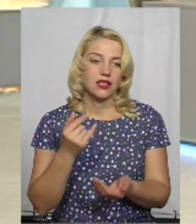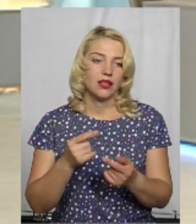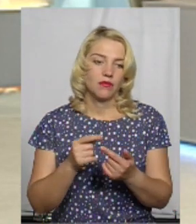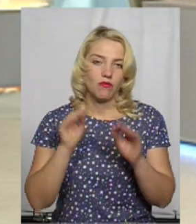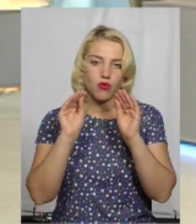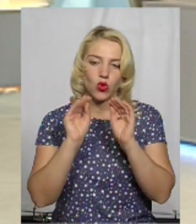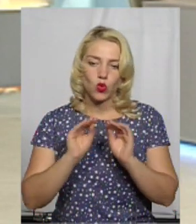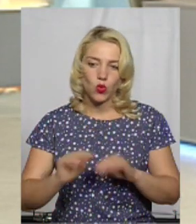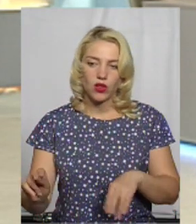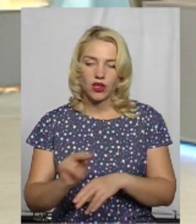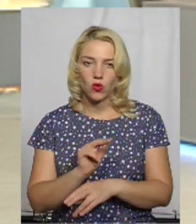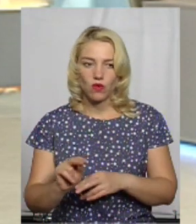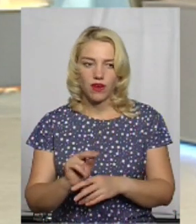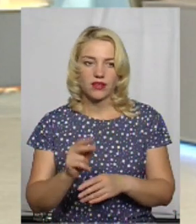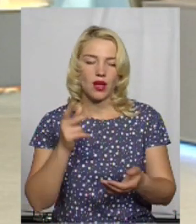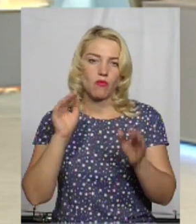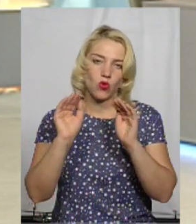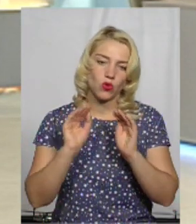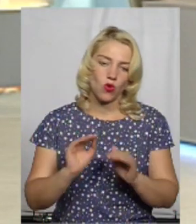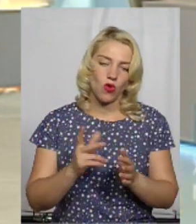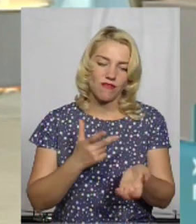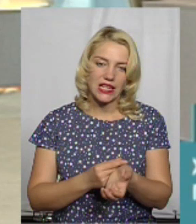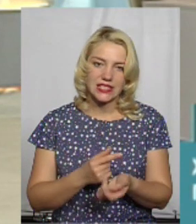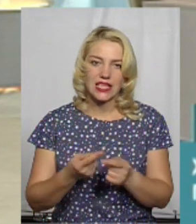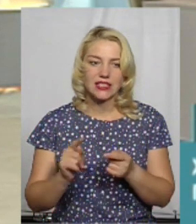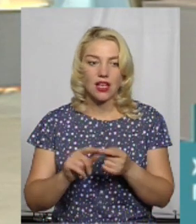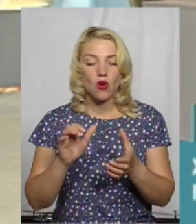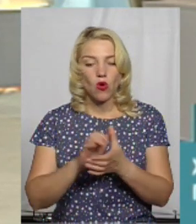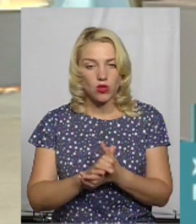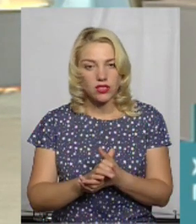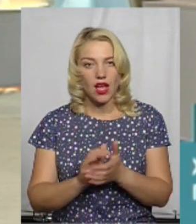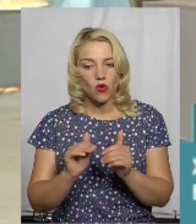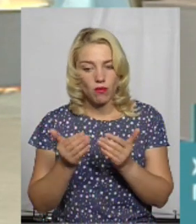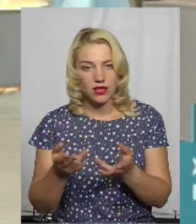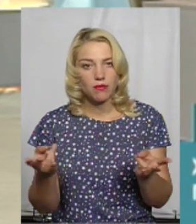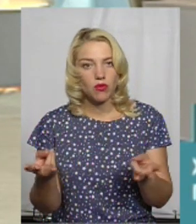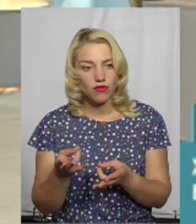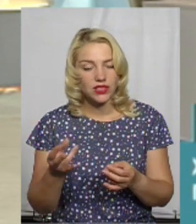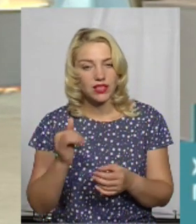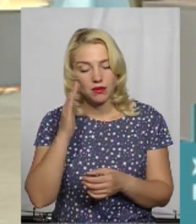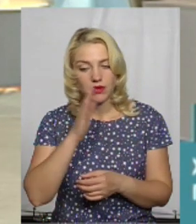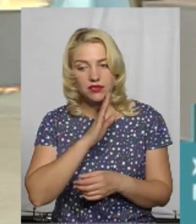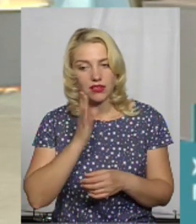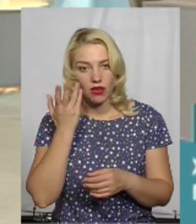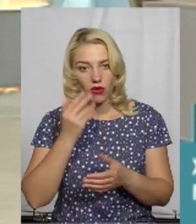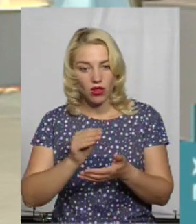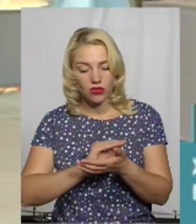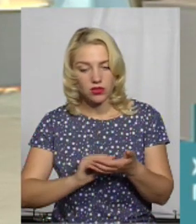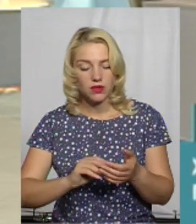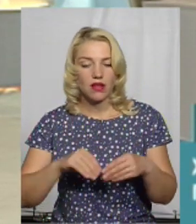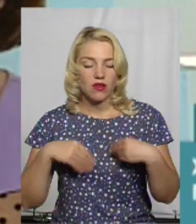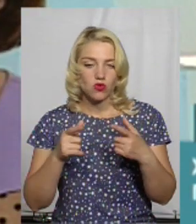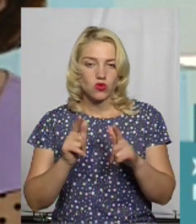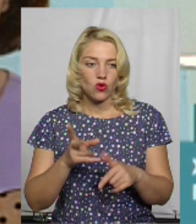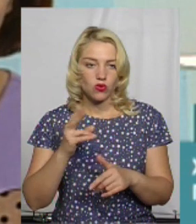протокол лікування, протокол вакцинації, тобто ознайомити повинні. І батьки, коли розписують, вони дають згоду